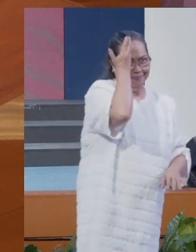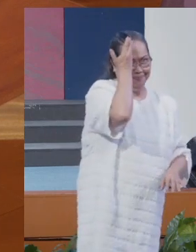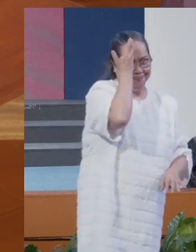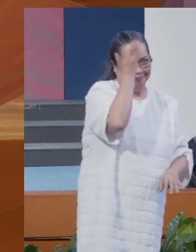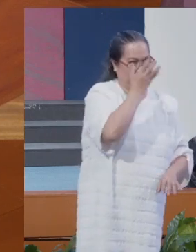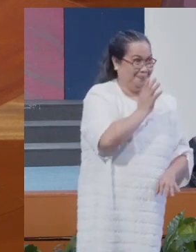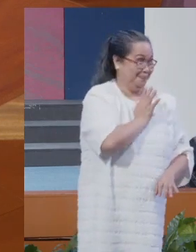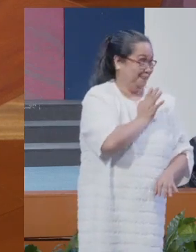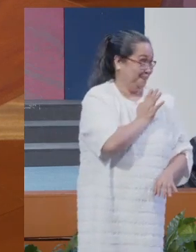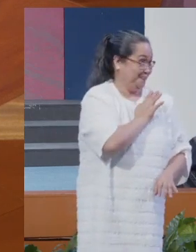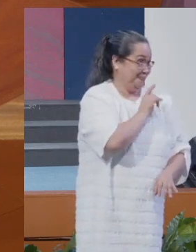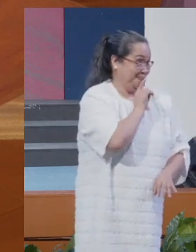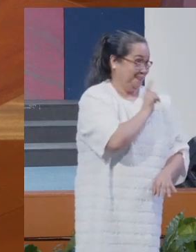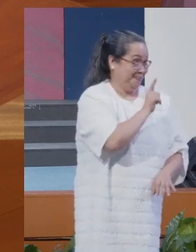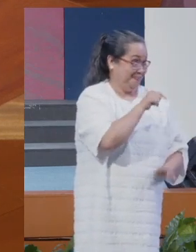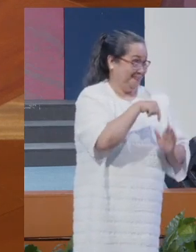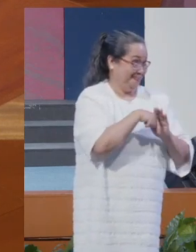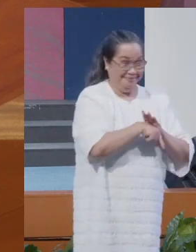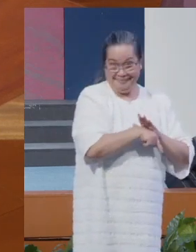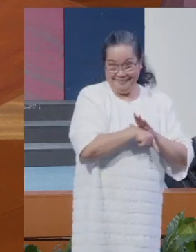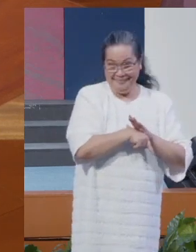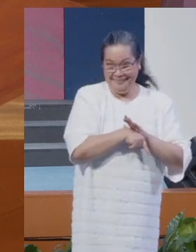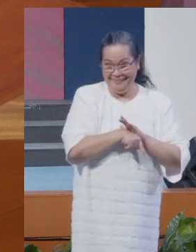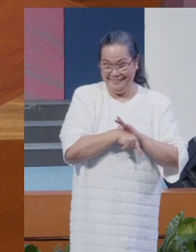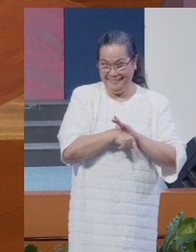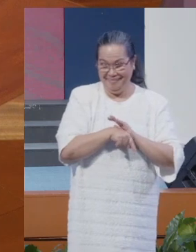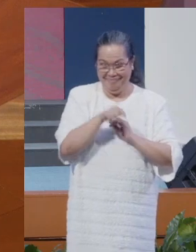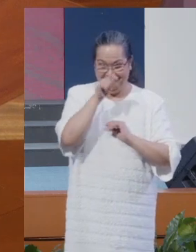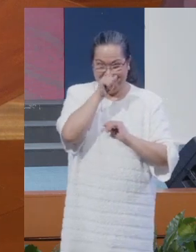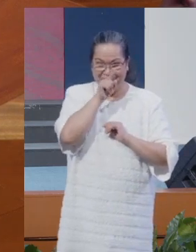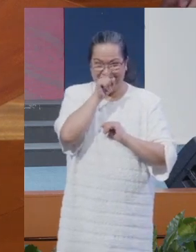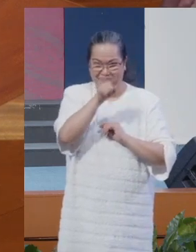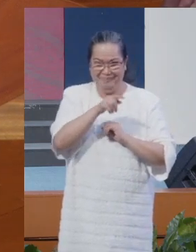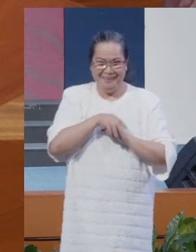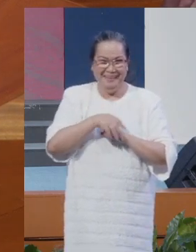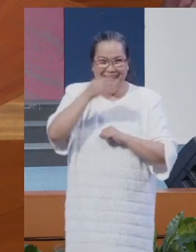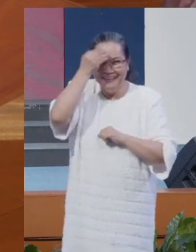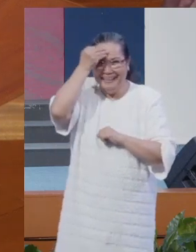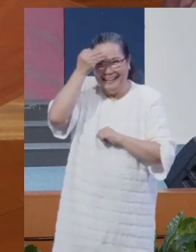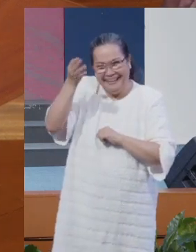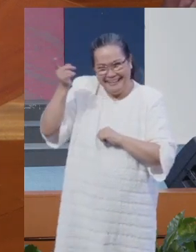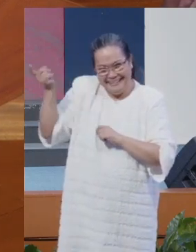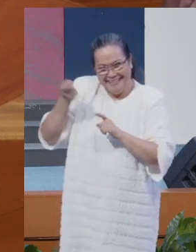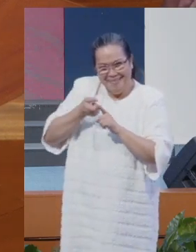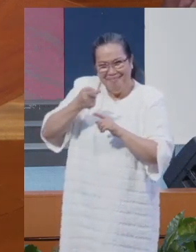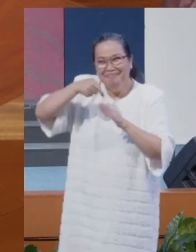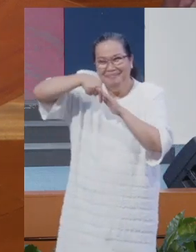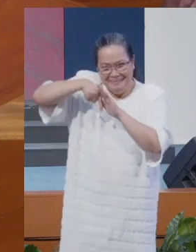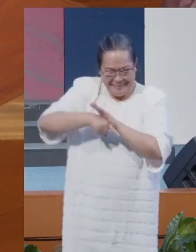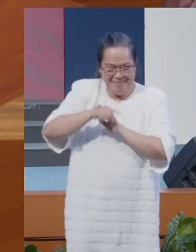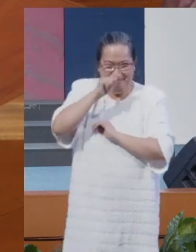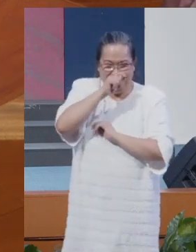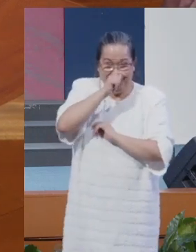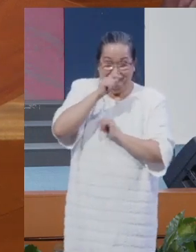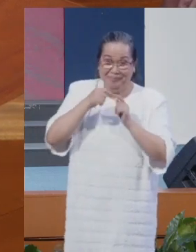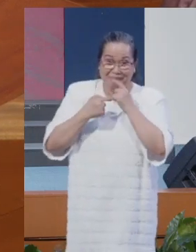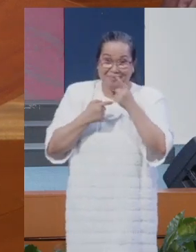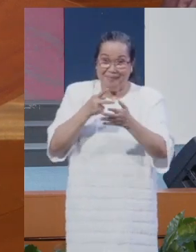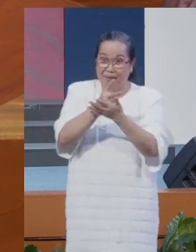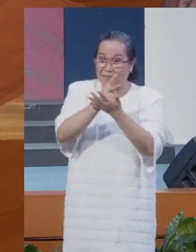Medyo malalim ang Tagalog ko dito mga kapatid, pagpasensyahan nyo na, taga Bulacan po ako. No? Ang sabi sa